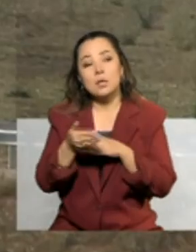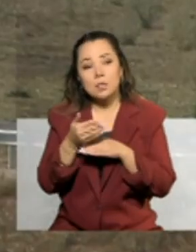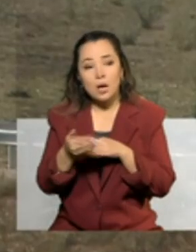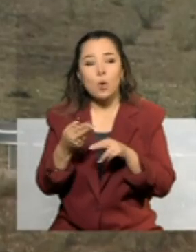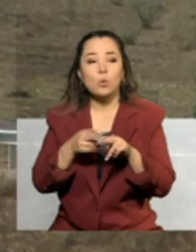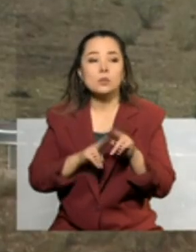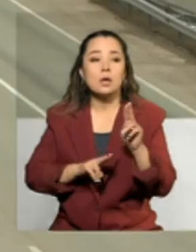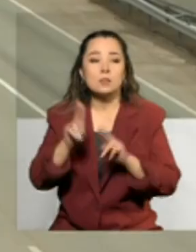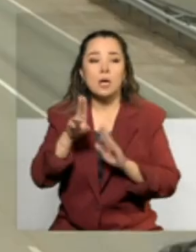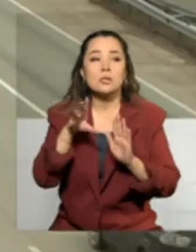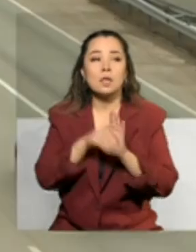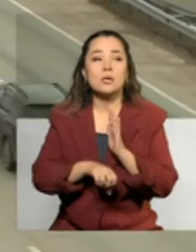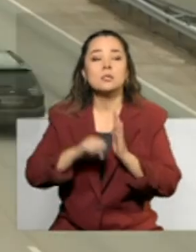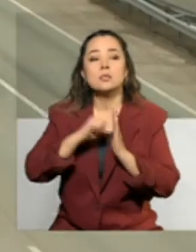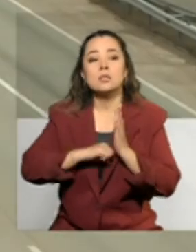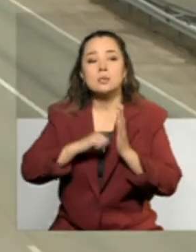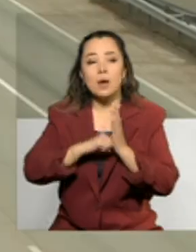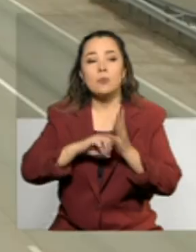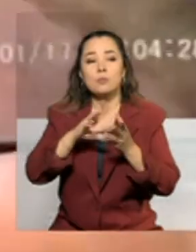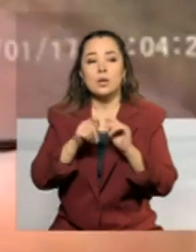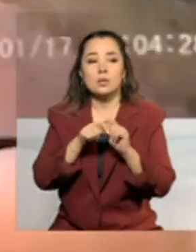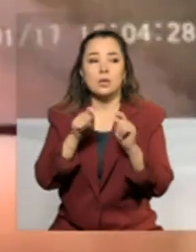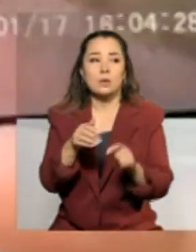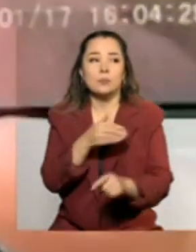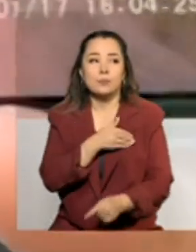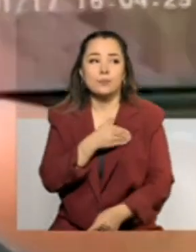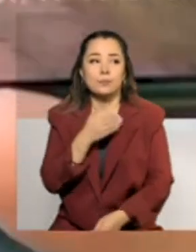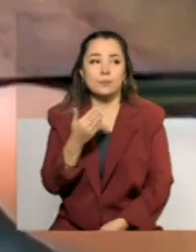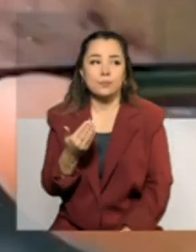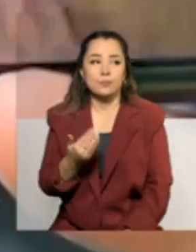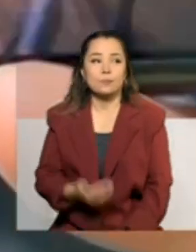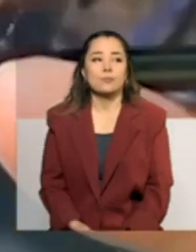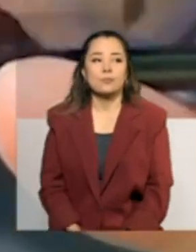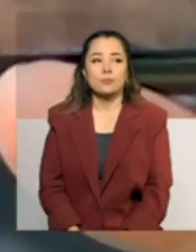бұл ережені енгізудің себебін зерделесек.